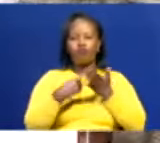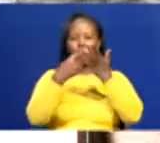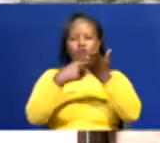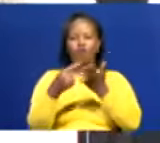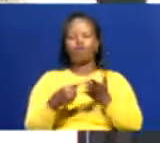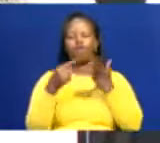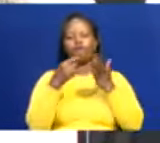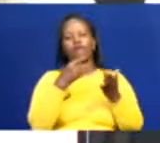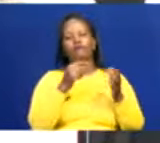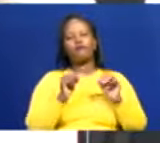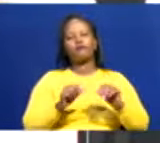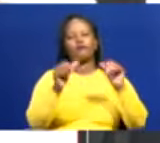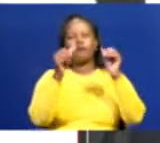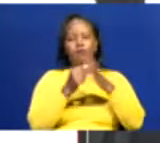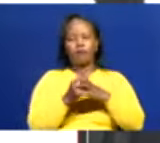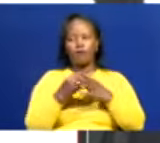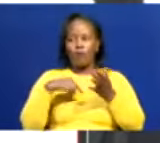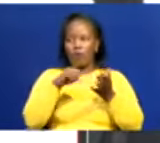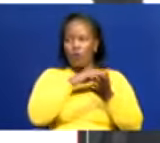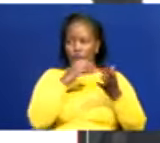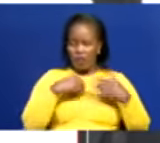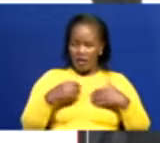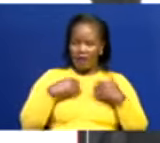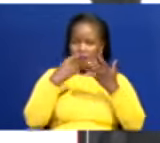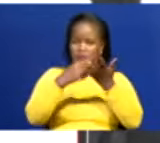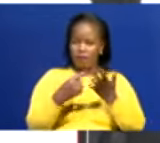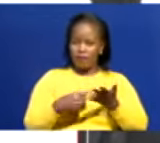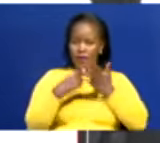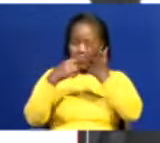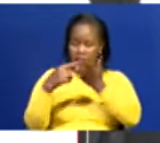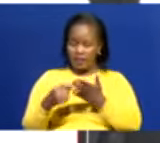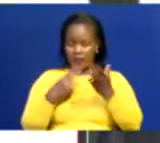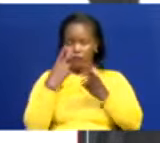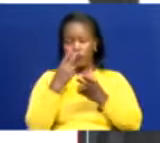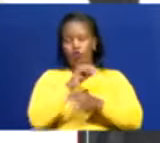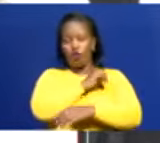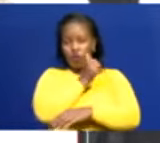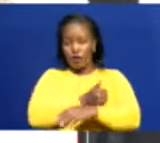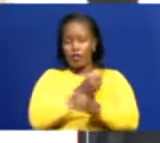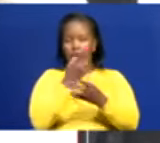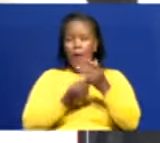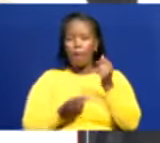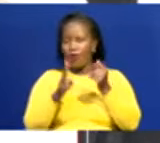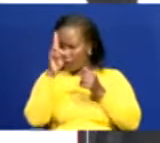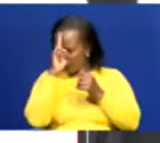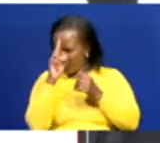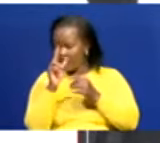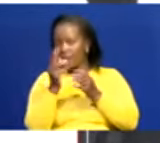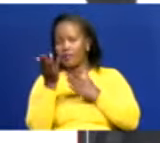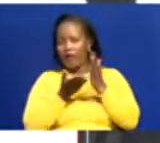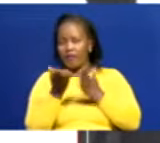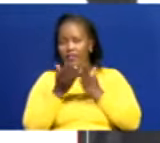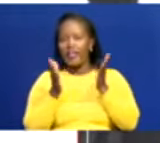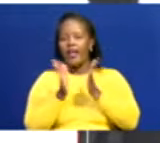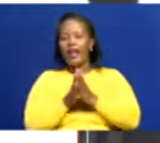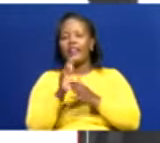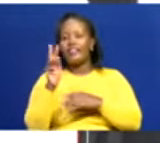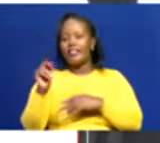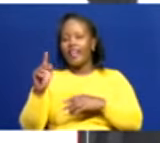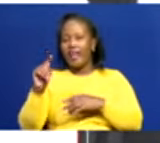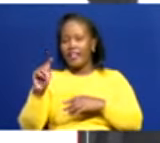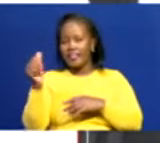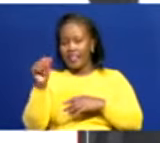yameafikiwa. We have discussed with the authorities, both NTSA and the police service, and we have agreed that we hold this